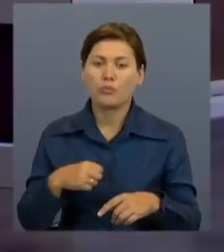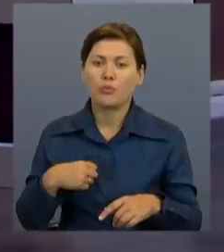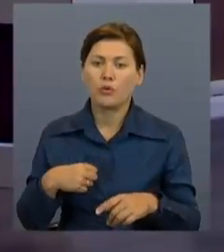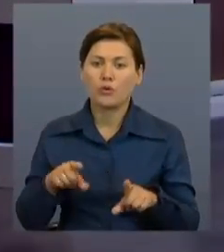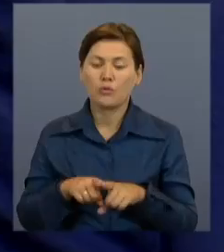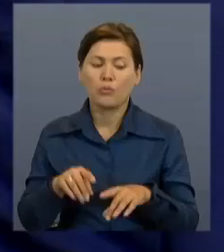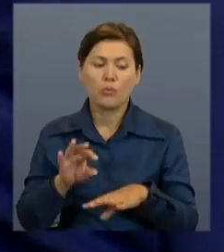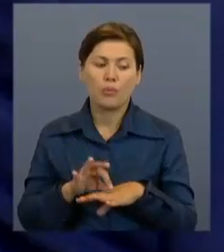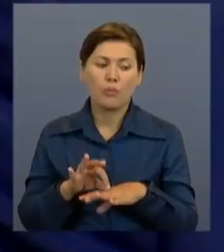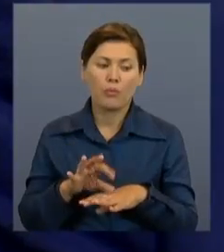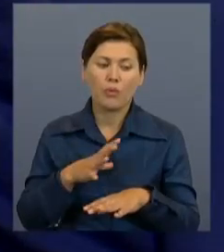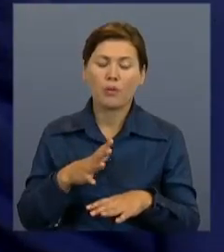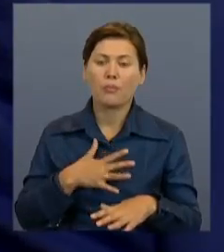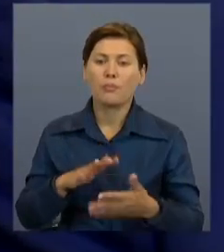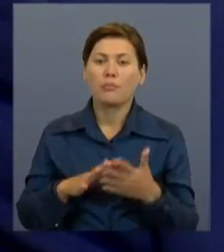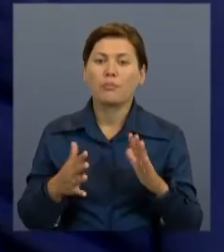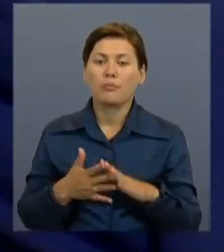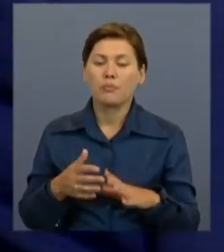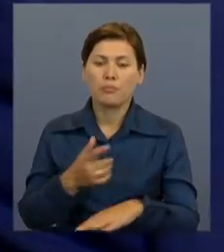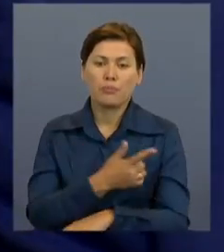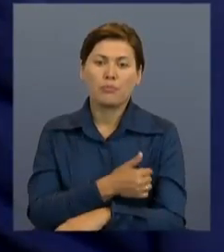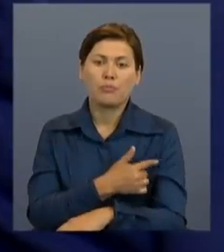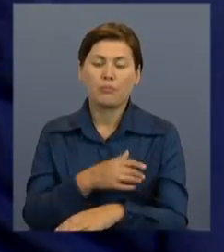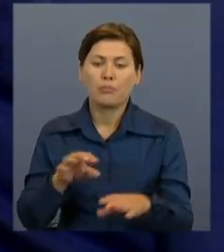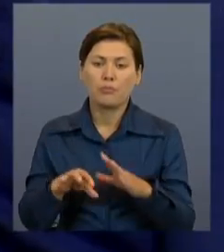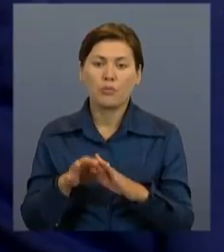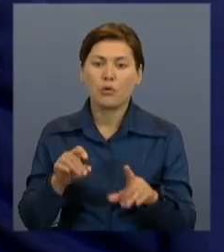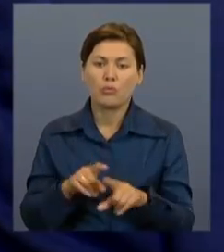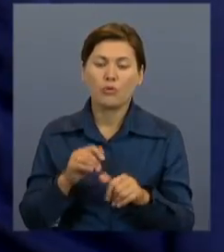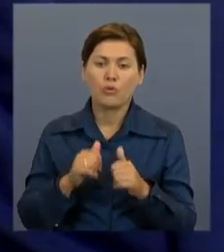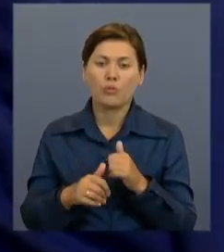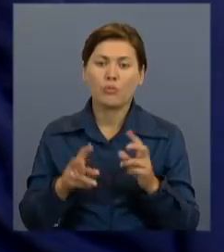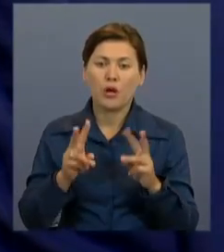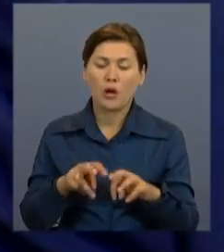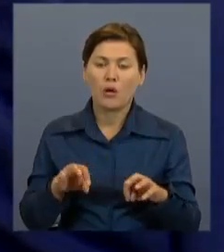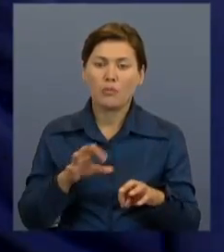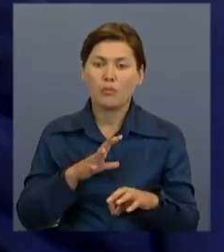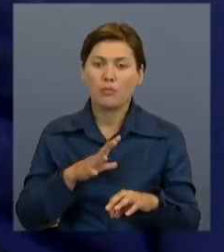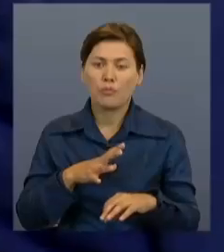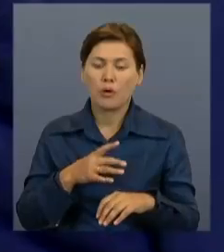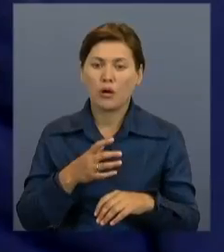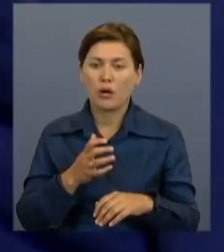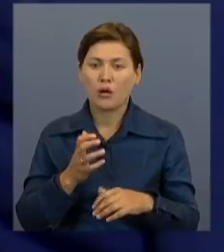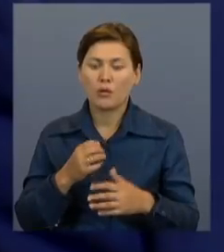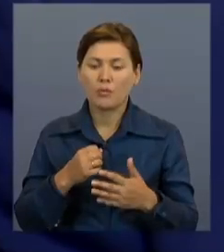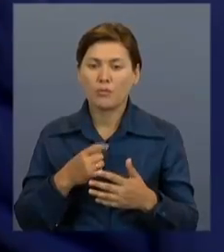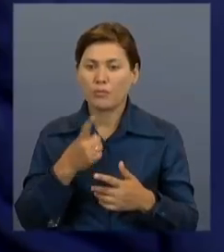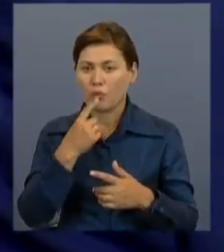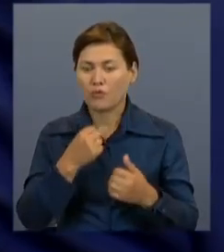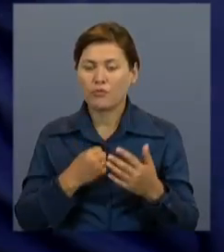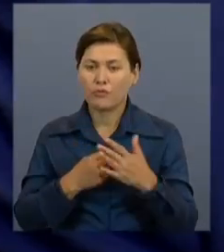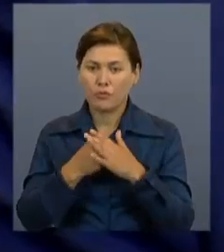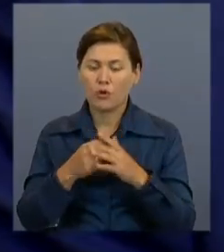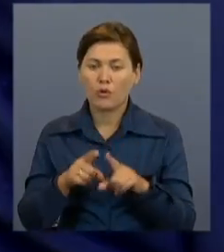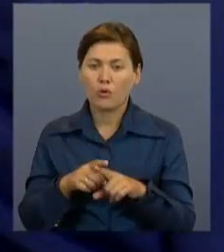өзінің ауруына байланысты ахуалды дәрігердің тағайындауы бойынша күнделікті тексере отырып, мысалы, қан қысымын анықтау, қан